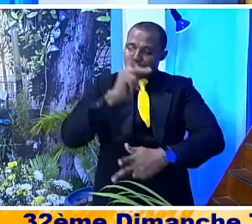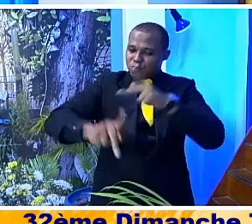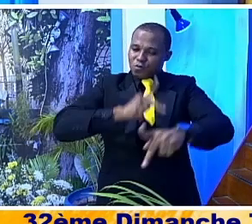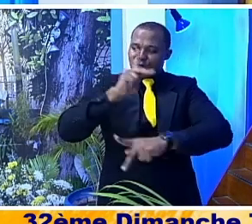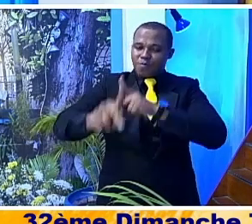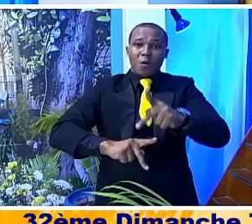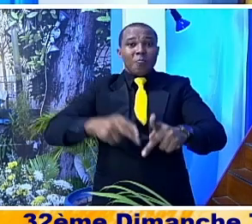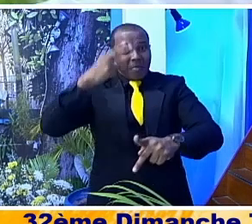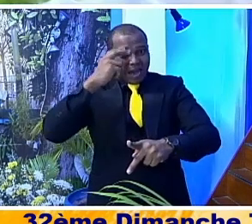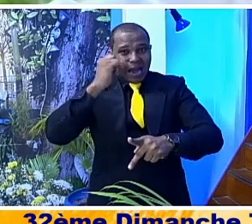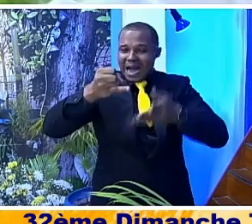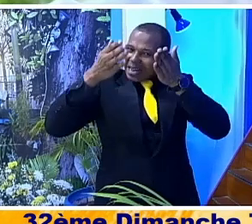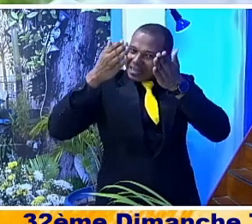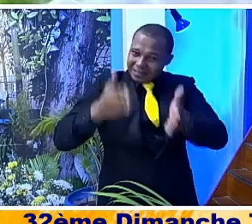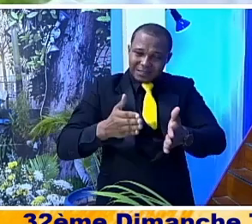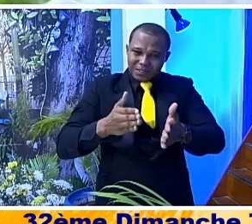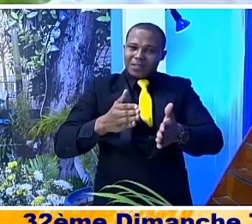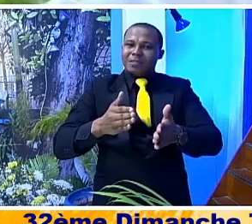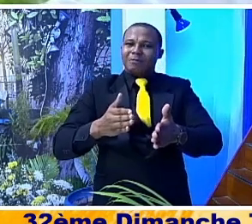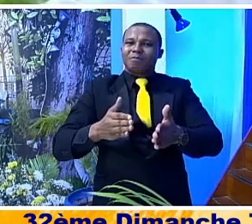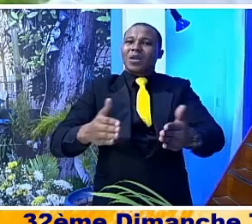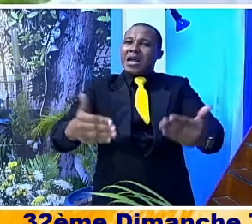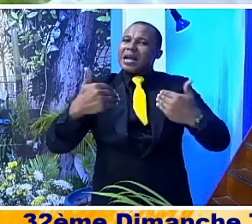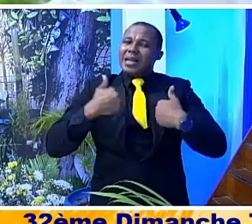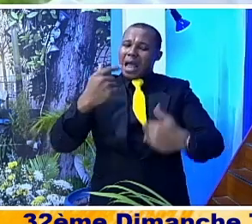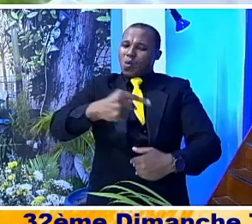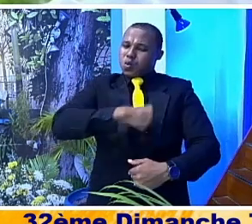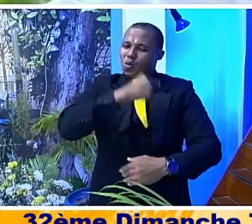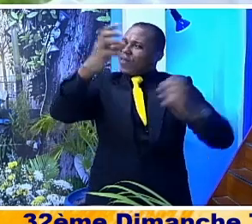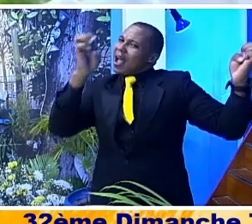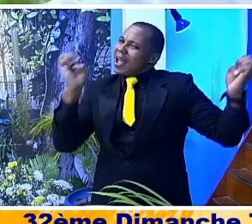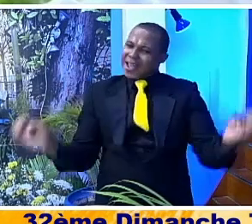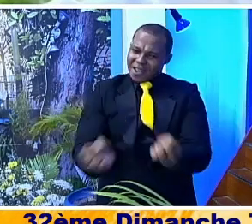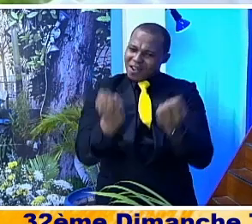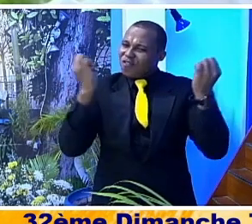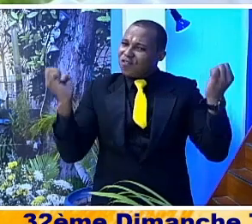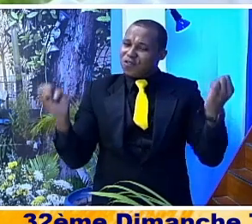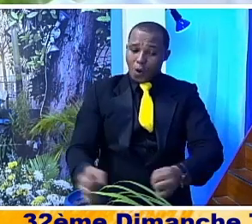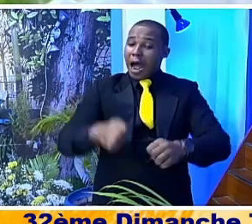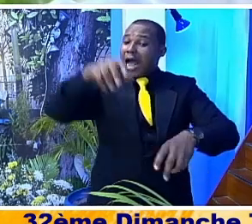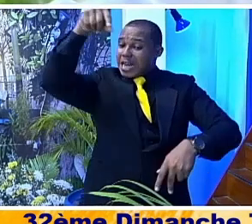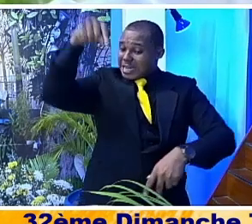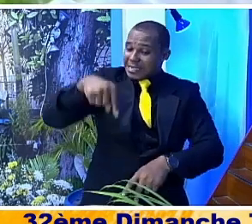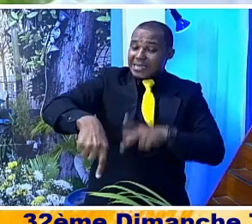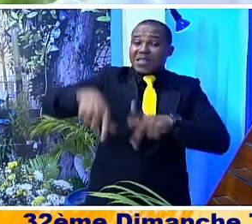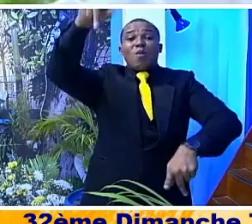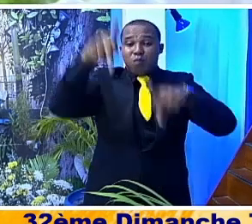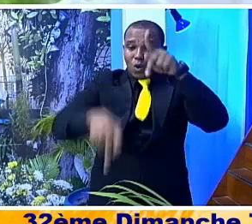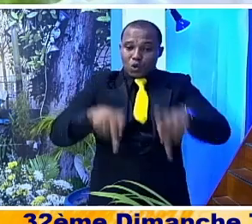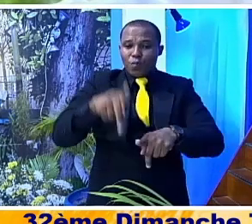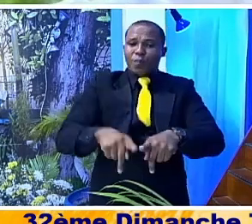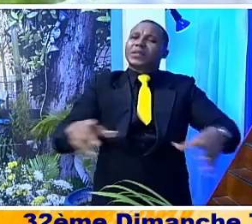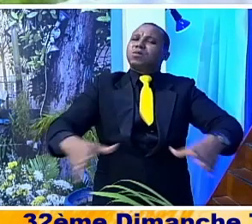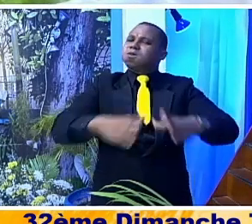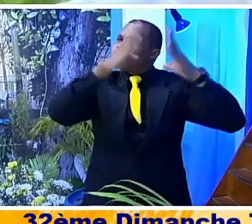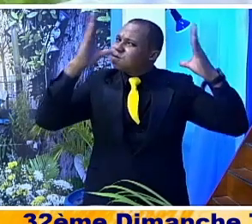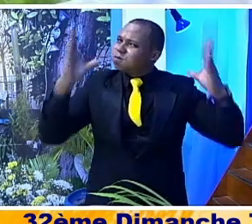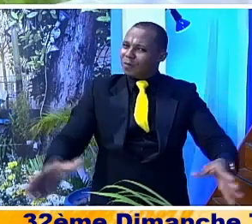conscience. Et effort là de sortir pour prise d'abord. Parce que puis fort monde qui